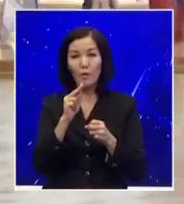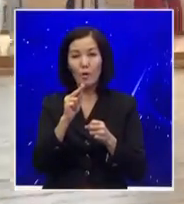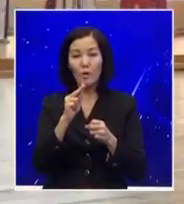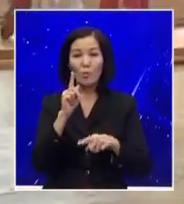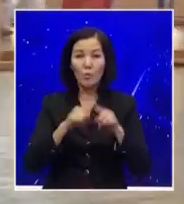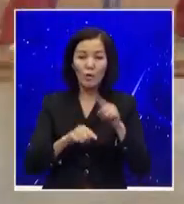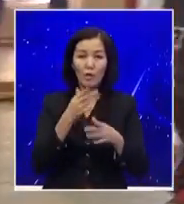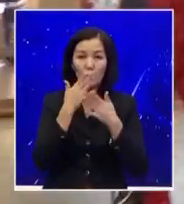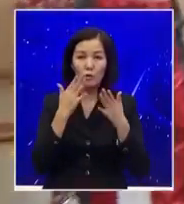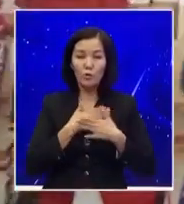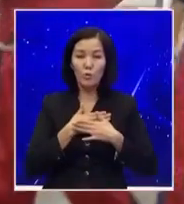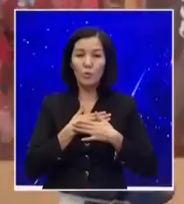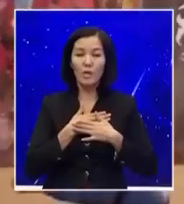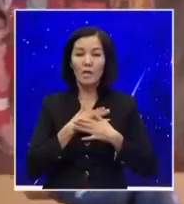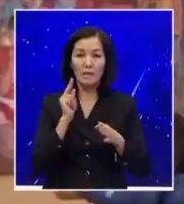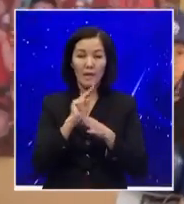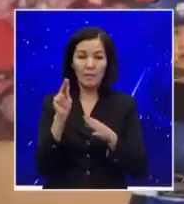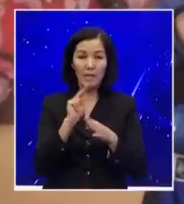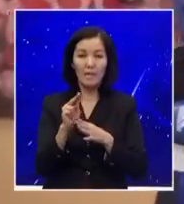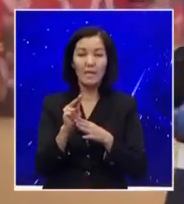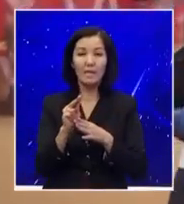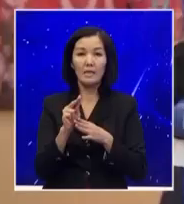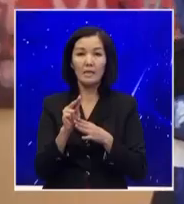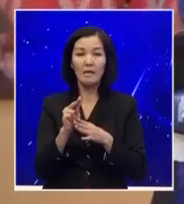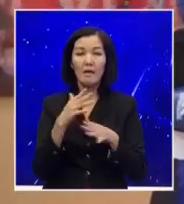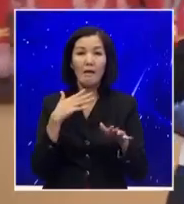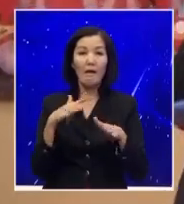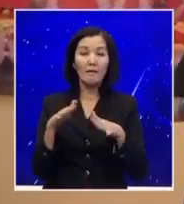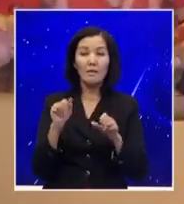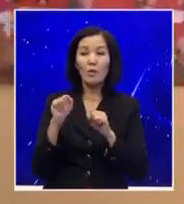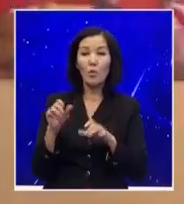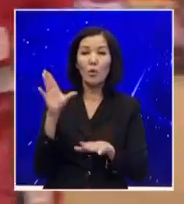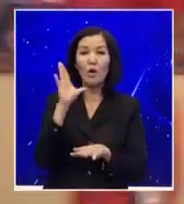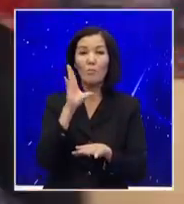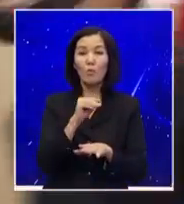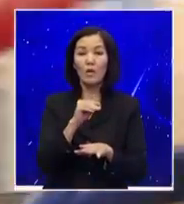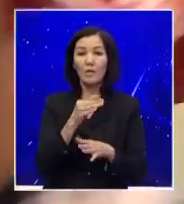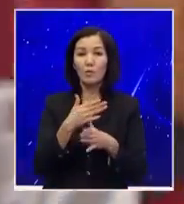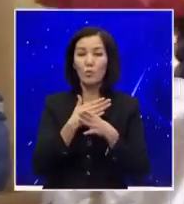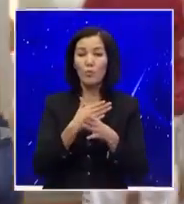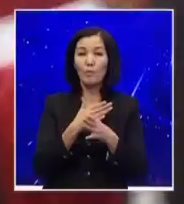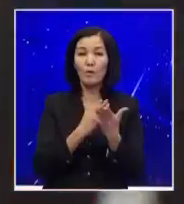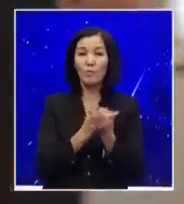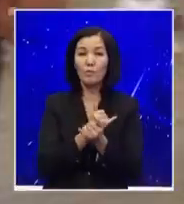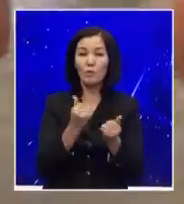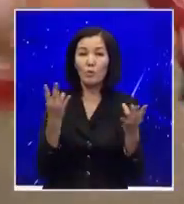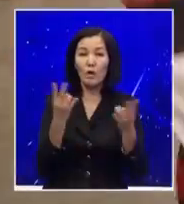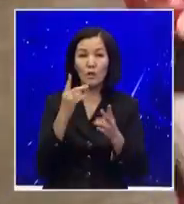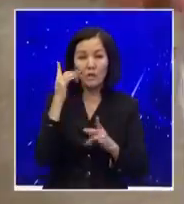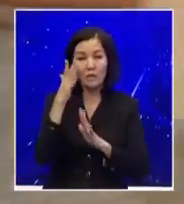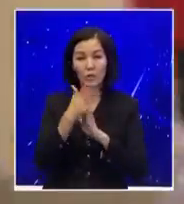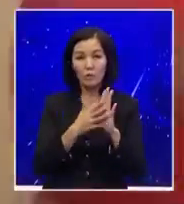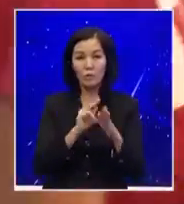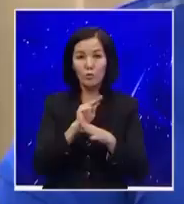сүюге, ел жандылыққа тәрбиеленеді. Сонымен қатар әлсізге қорған болатын мұқтаж адамға көмек көрсету қажеттігін түсіндіреміз